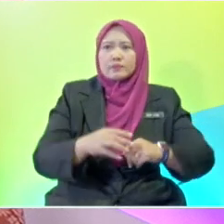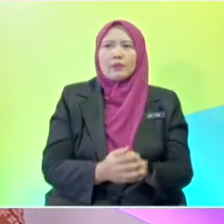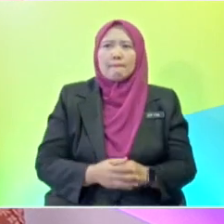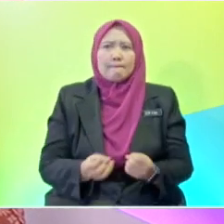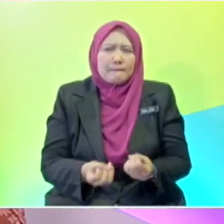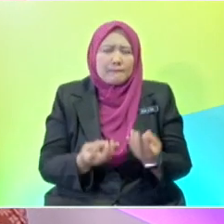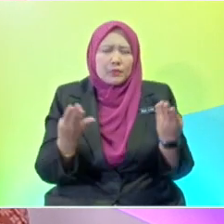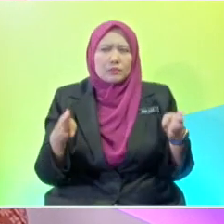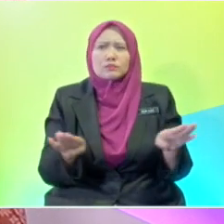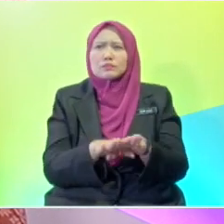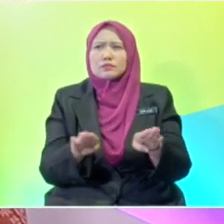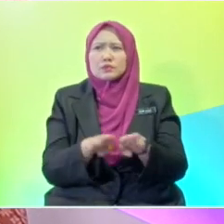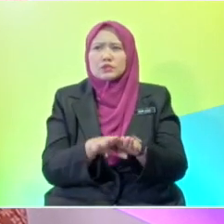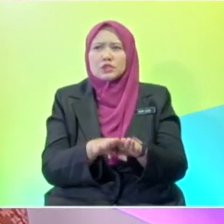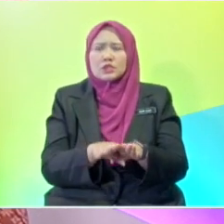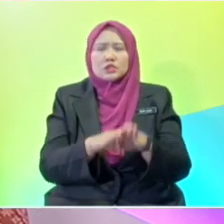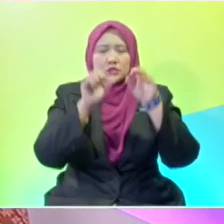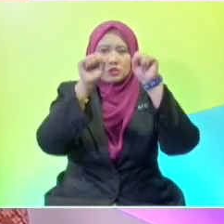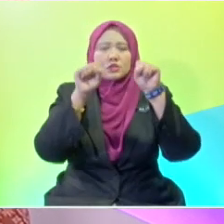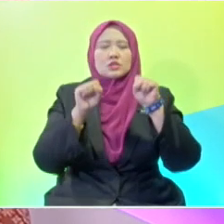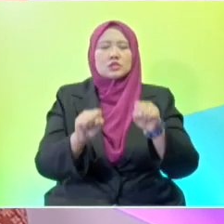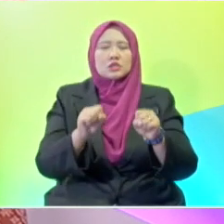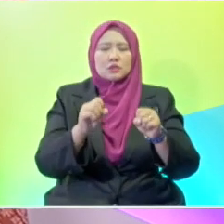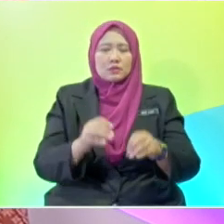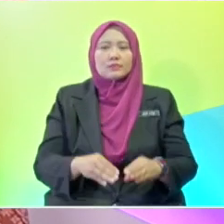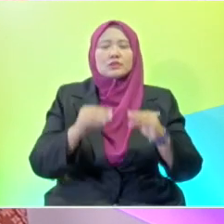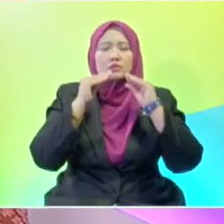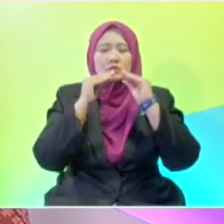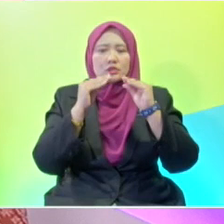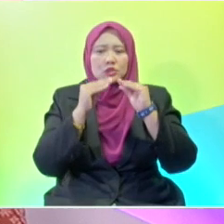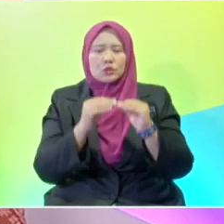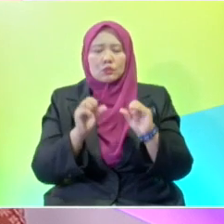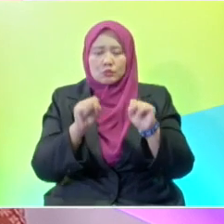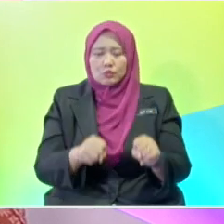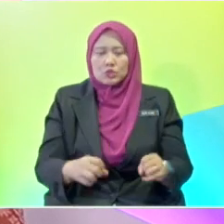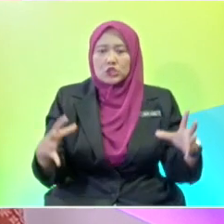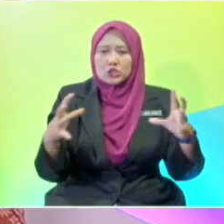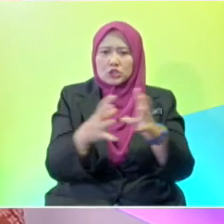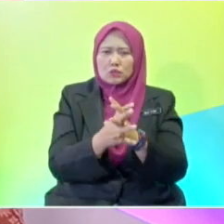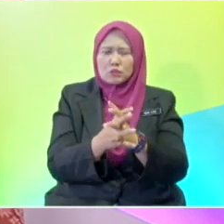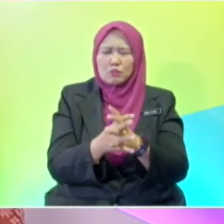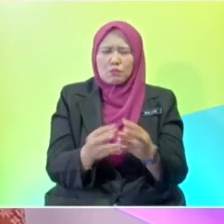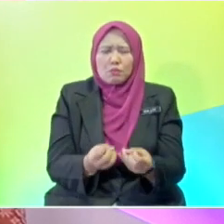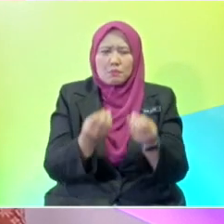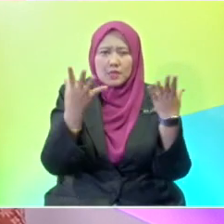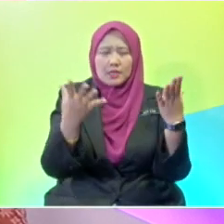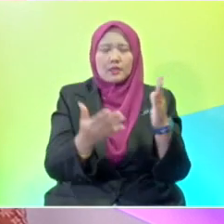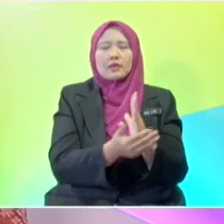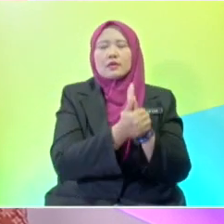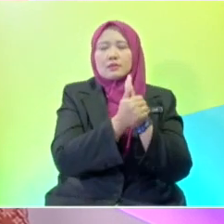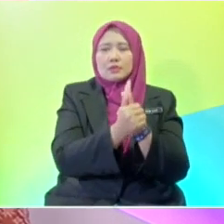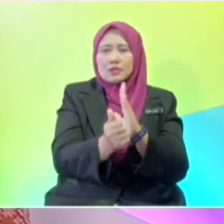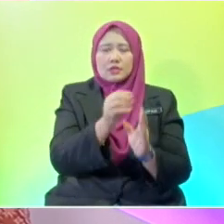Activity yang menjadikan mereka boleh menggabungkannya ke berbagai kemahiran dan potensi pembelajaran